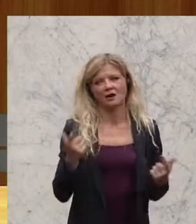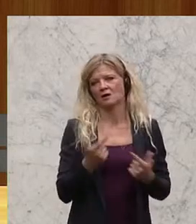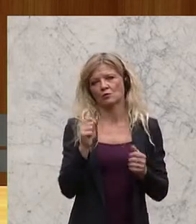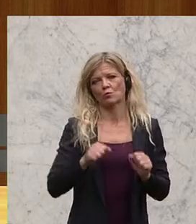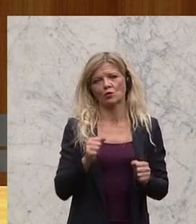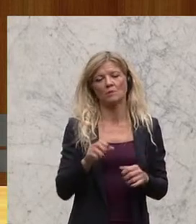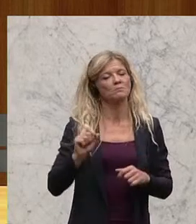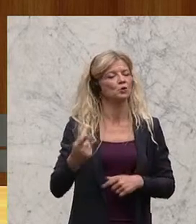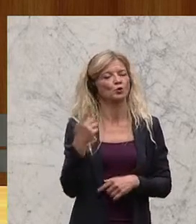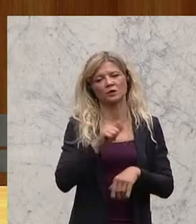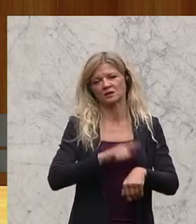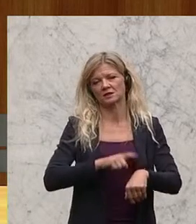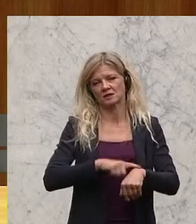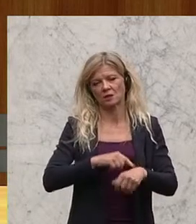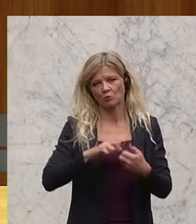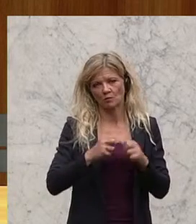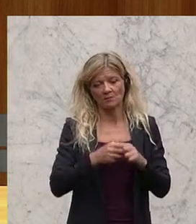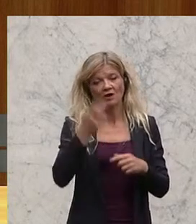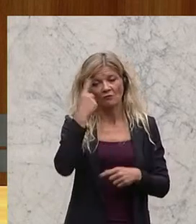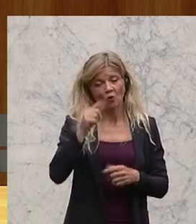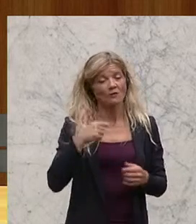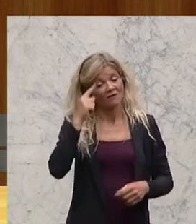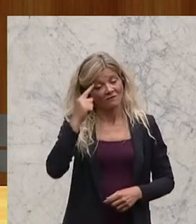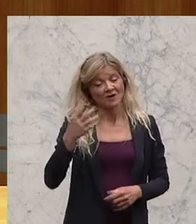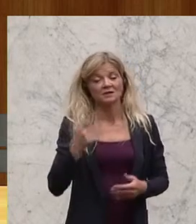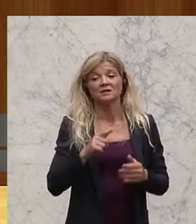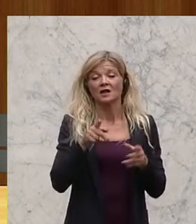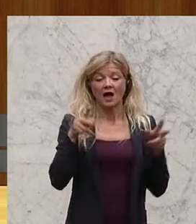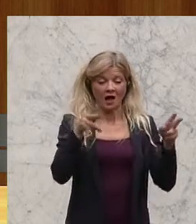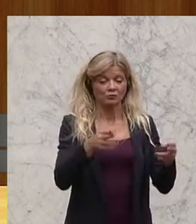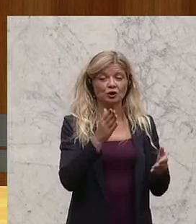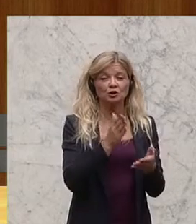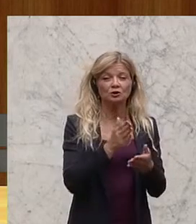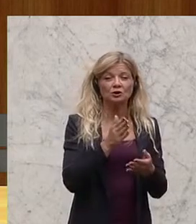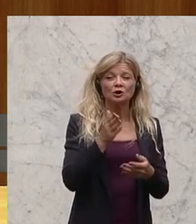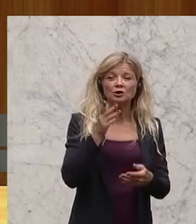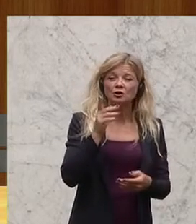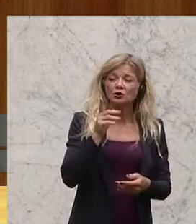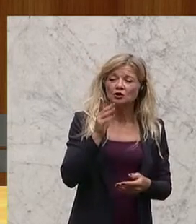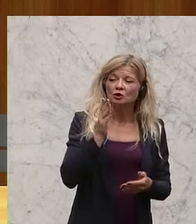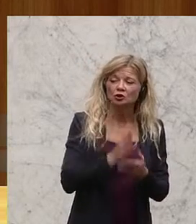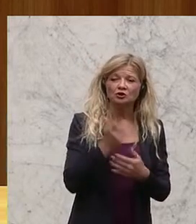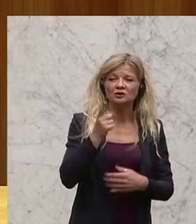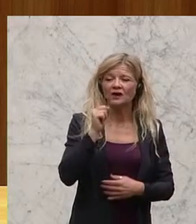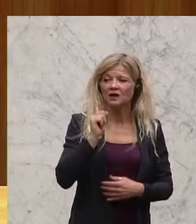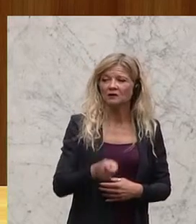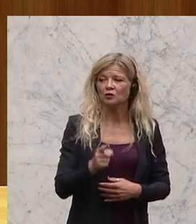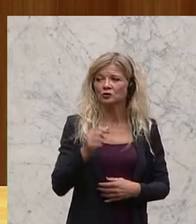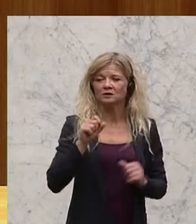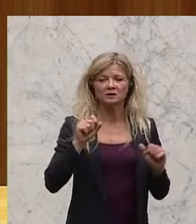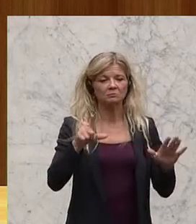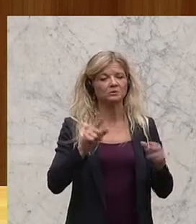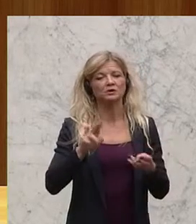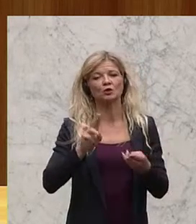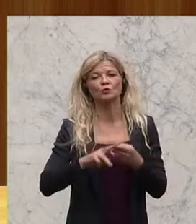man weiß, dass der Abschnitt bereits 2017 und Drashofen 2018